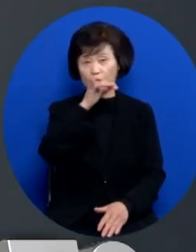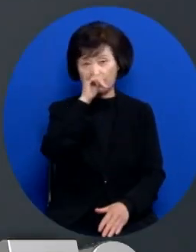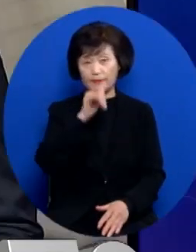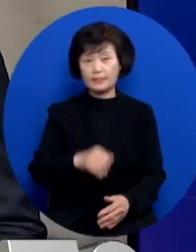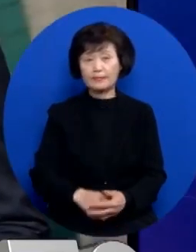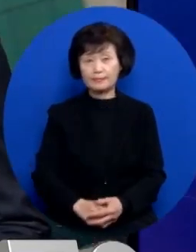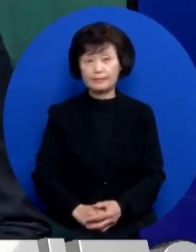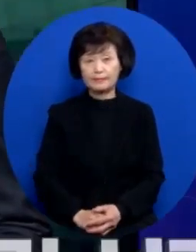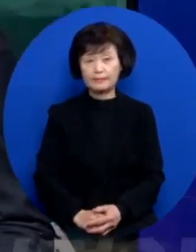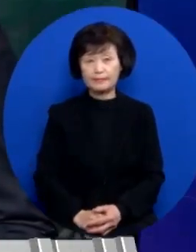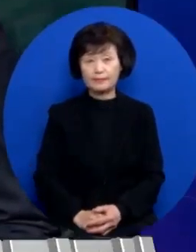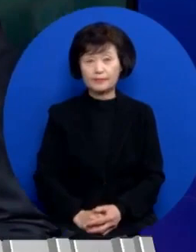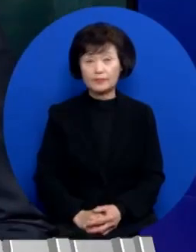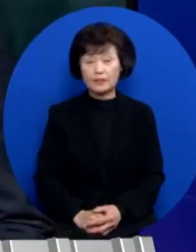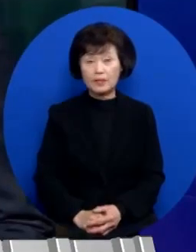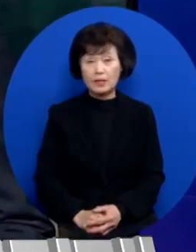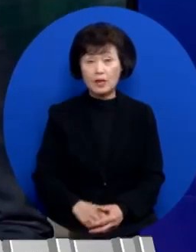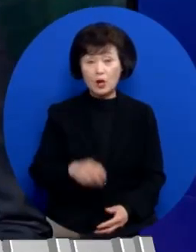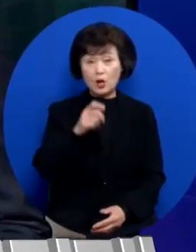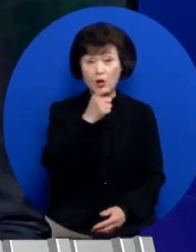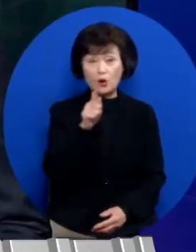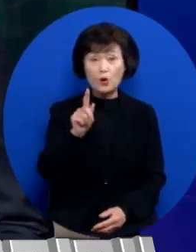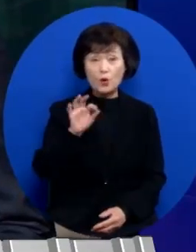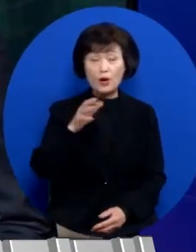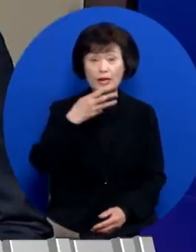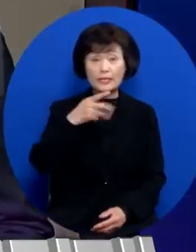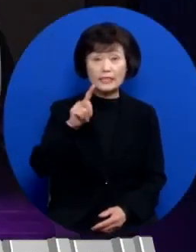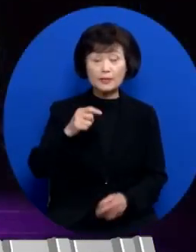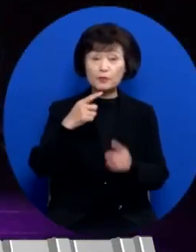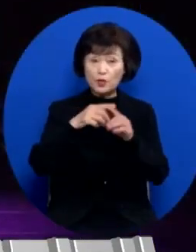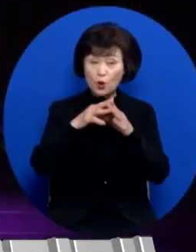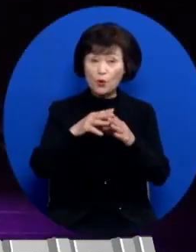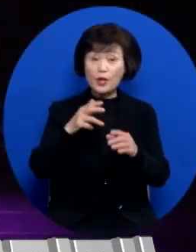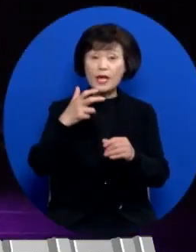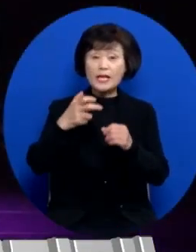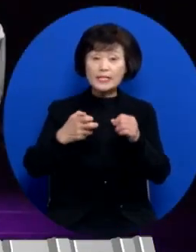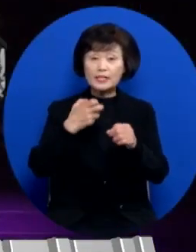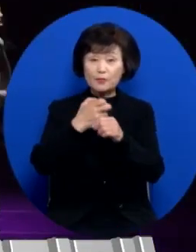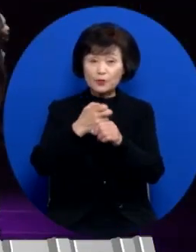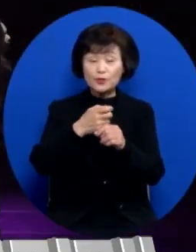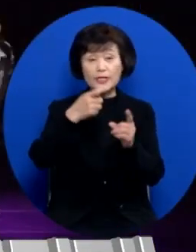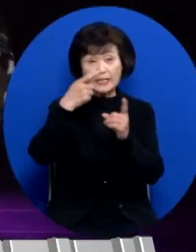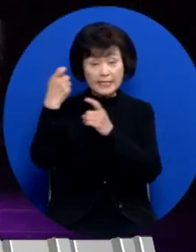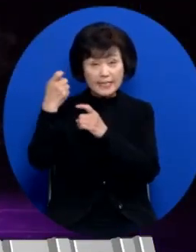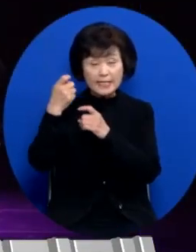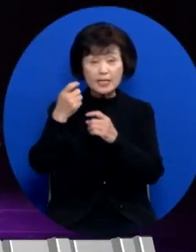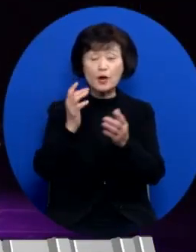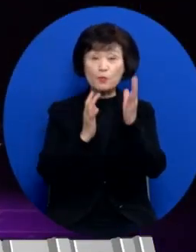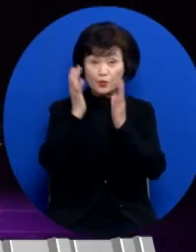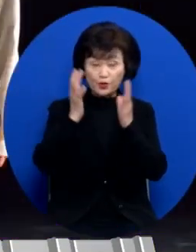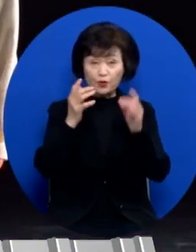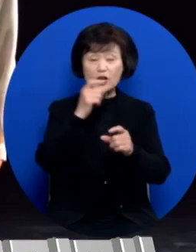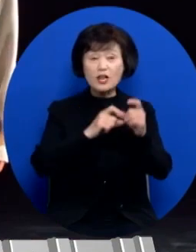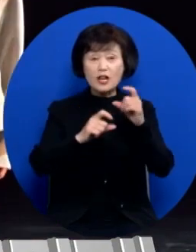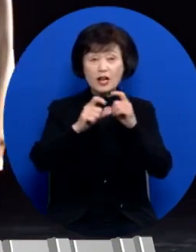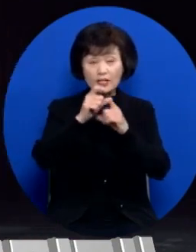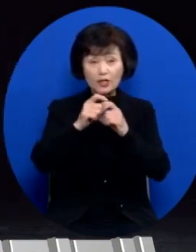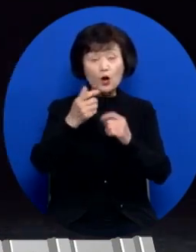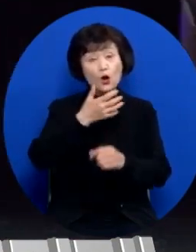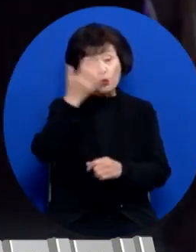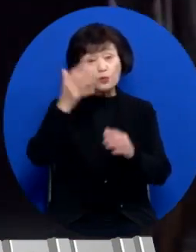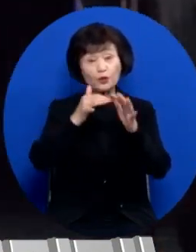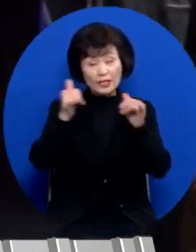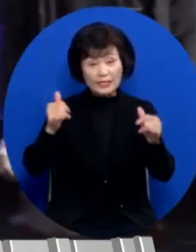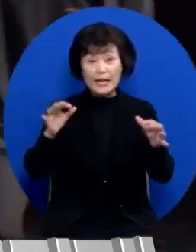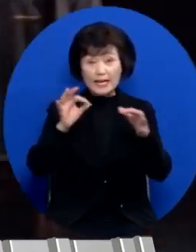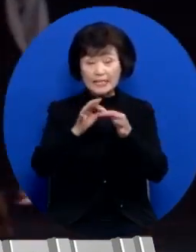전해드리겠습니다. 광림교회 창립 70주년을 기념하는 뮤지컬 더 드리머 있는 자들이 오는 21일부터